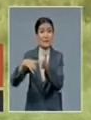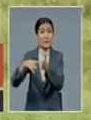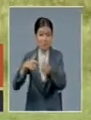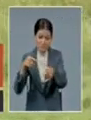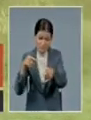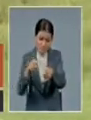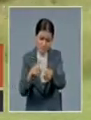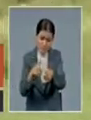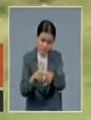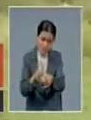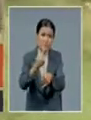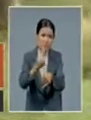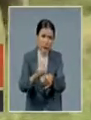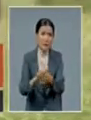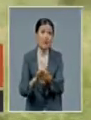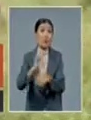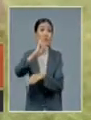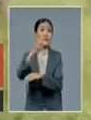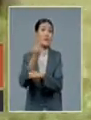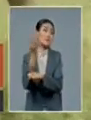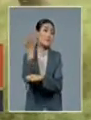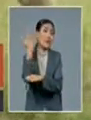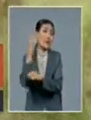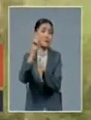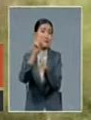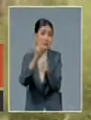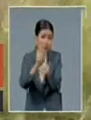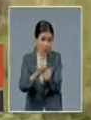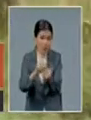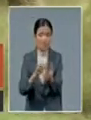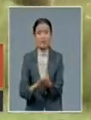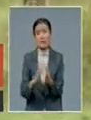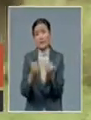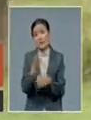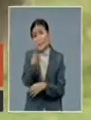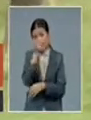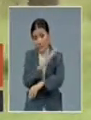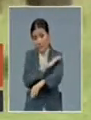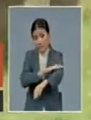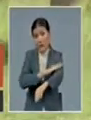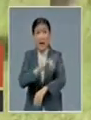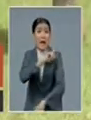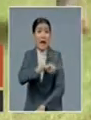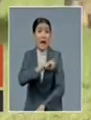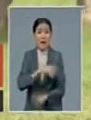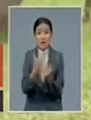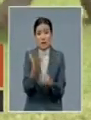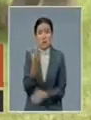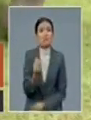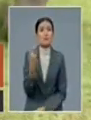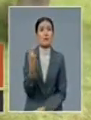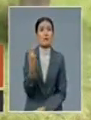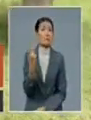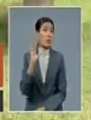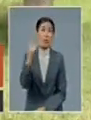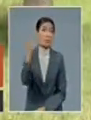เคนยานะครับตายลงแล้วเมื่อวันจันทร์ที่ผ่านมาก็ส่งผลทำให้ปัจจุบันมีแรดขาวเหนือเหลือแค่2ตัวในโลกเท่านั้นแ